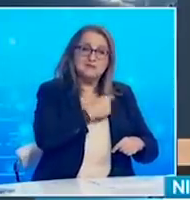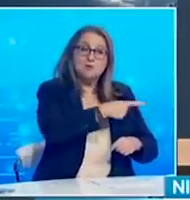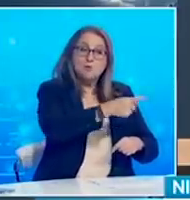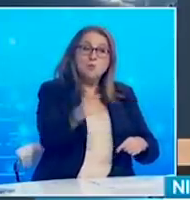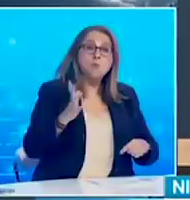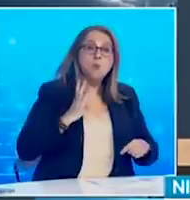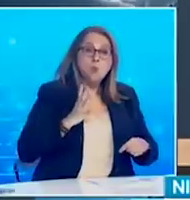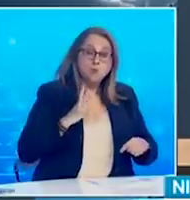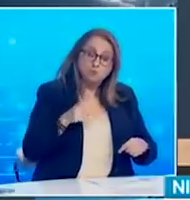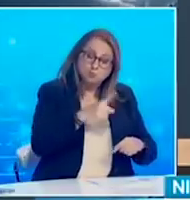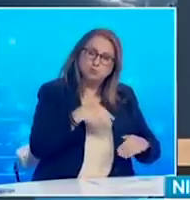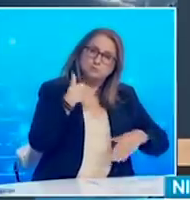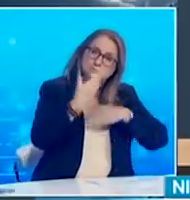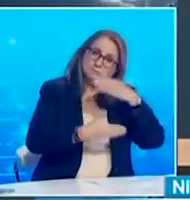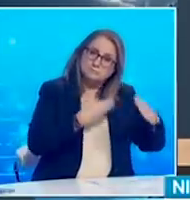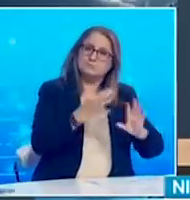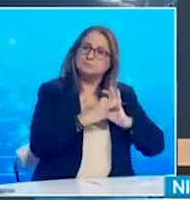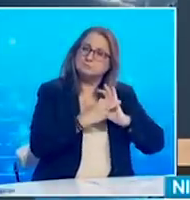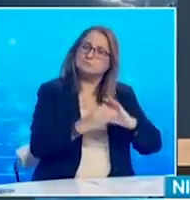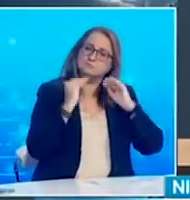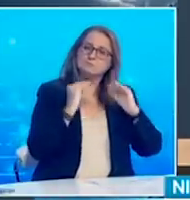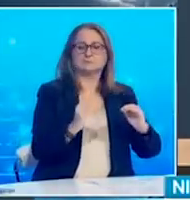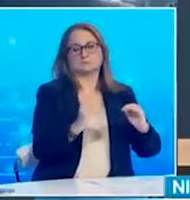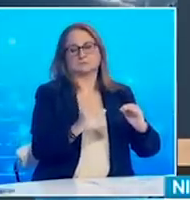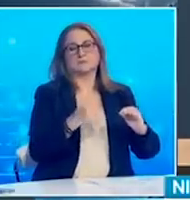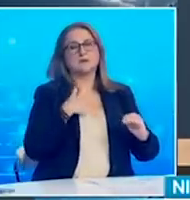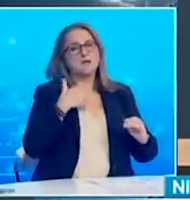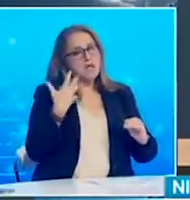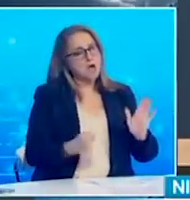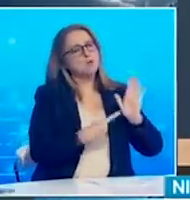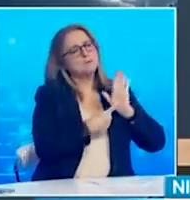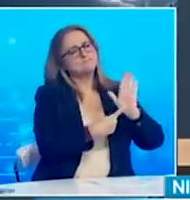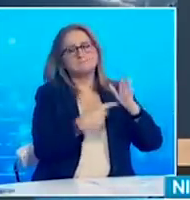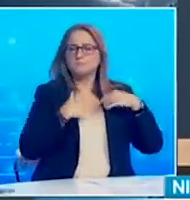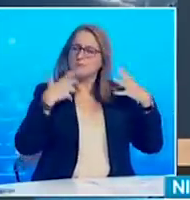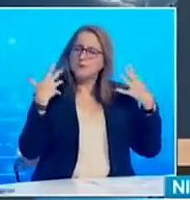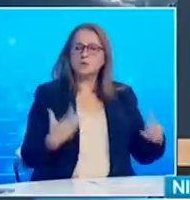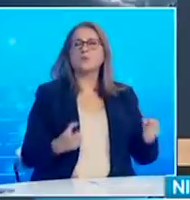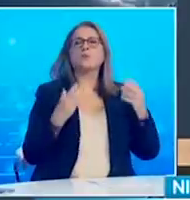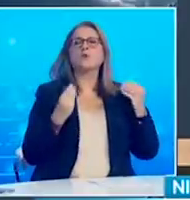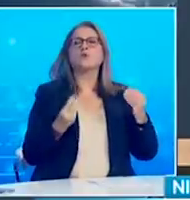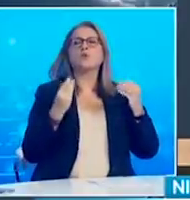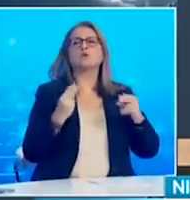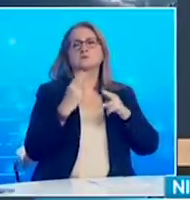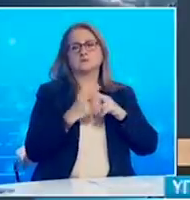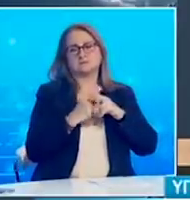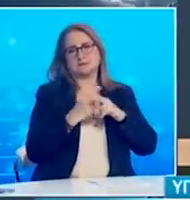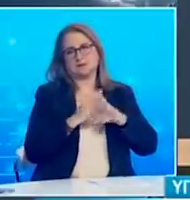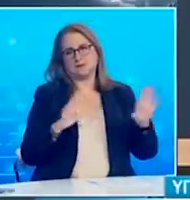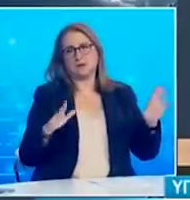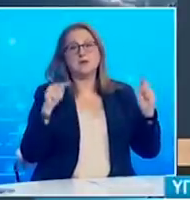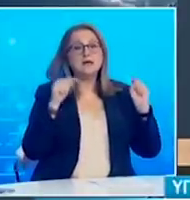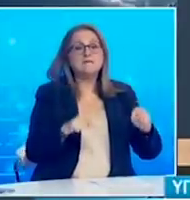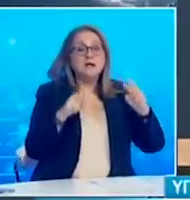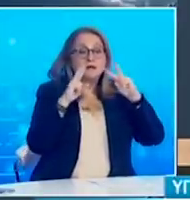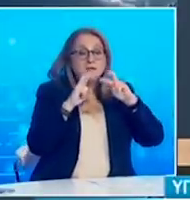τα δείγματα που έχουμε είναι πάρα πολύ σημαντικά. Και τα δείγματα αυτά είναι αποτέλεσμα αναλύσεων που γίνονται